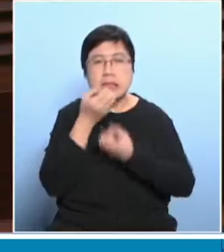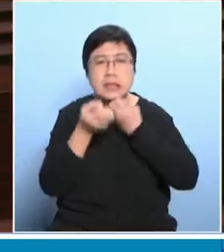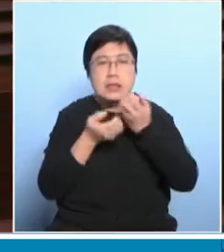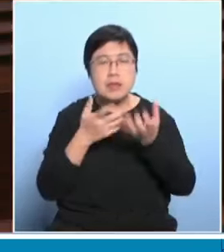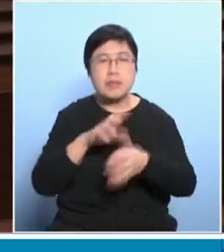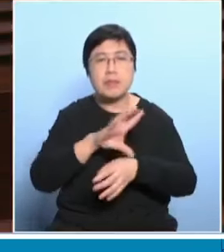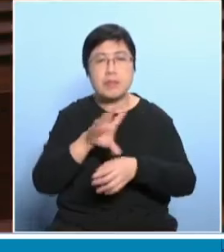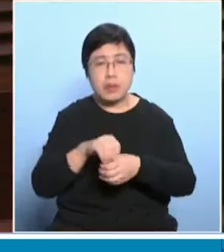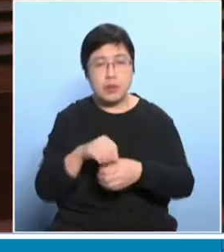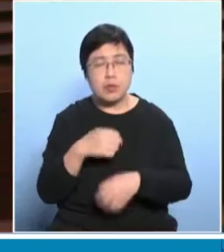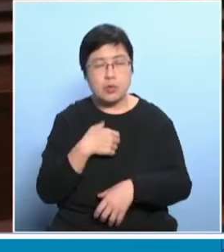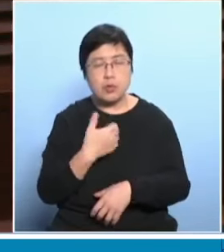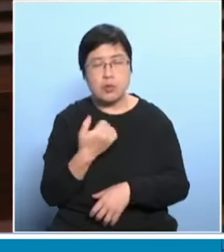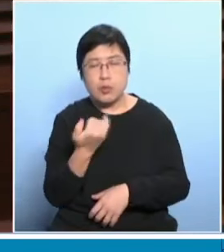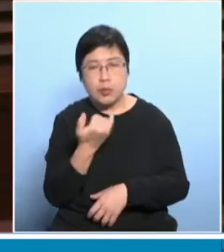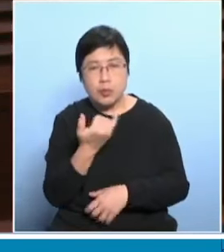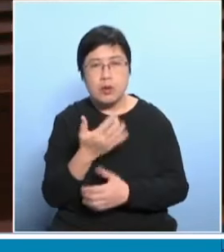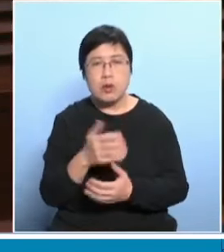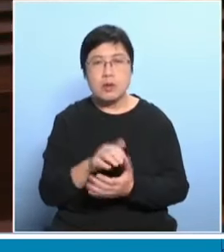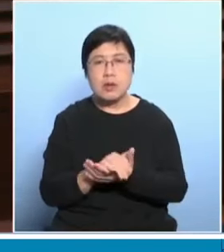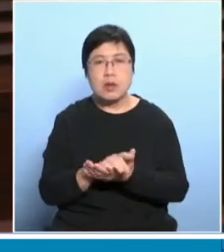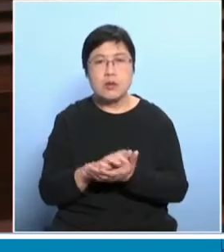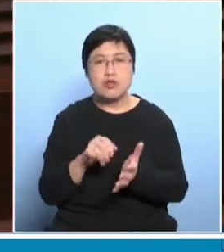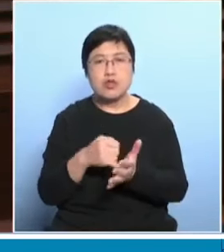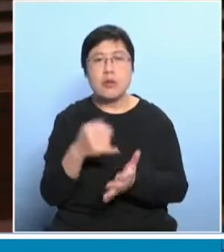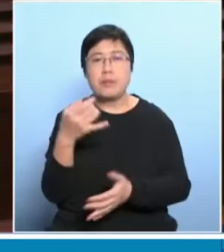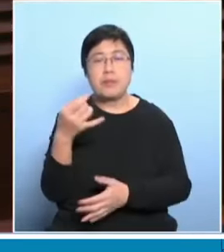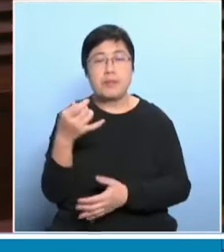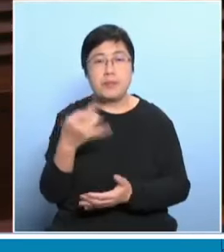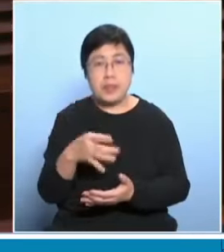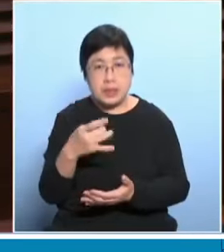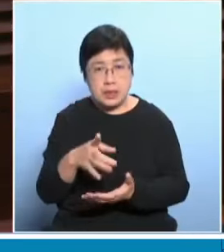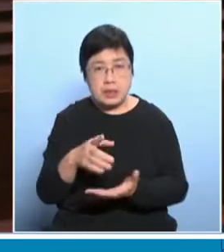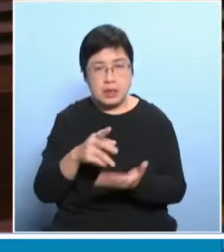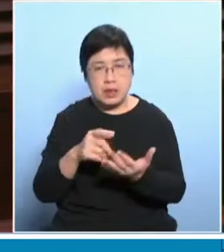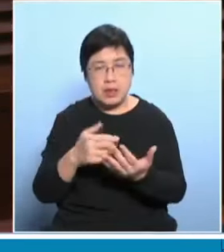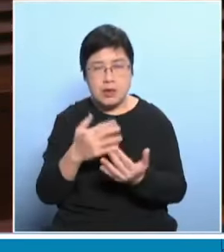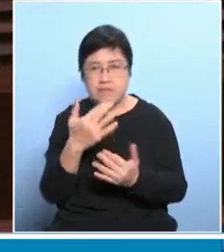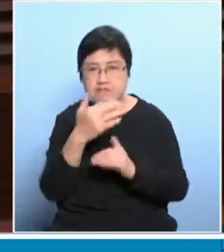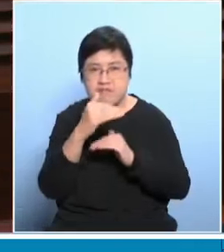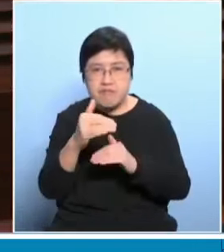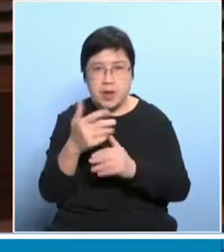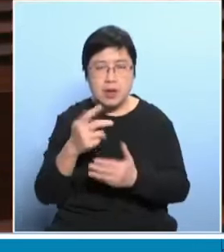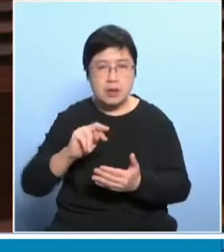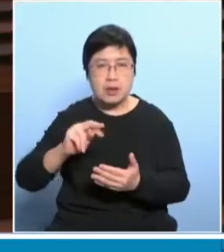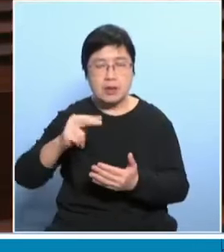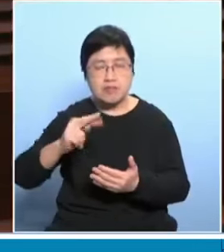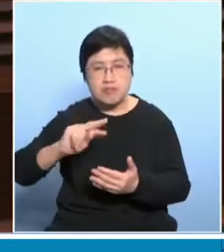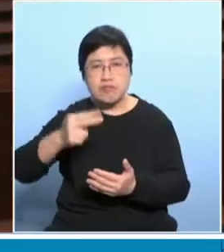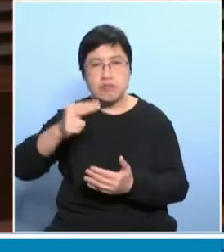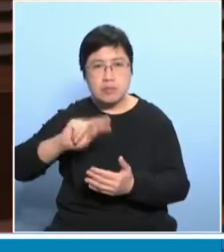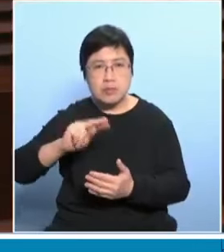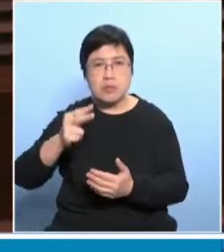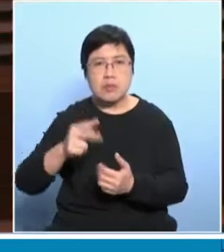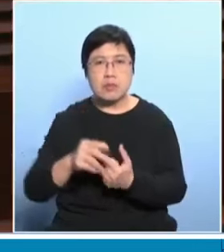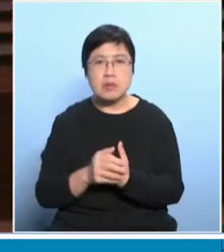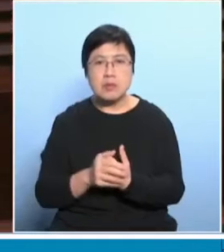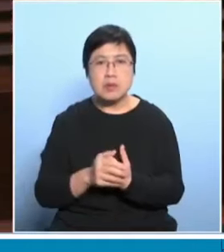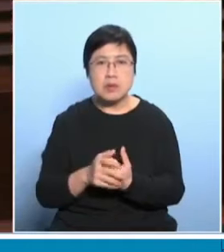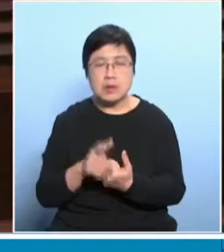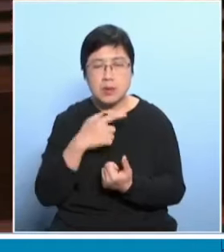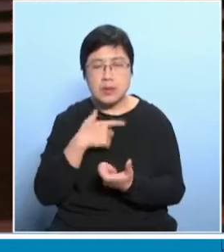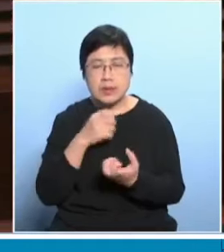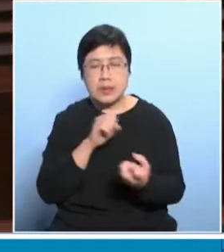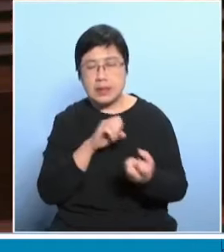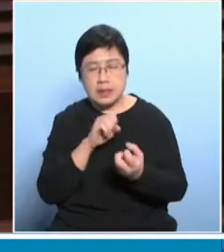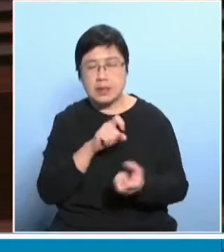包括埋我哋會唔會係喺嗰個免税額度會有啲調整咧？呢啲都係一啲我哋喺處